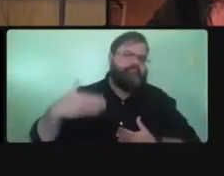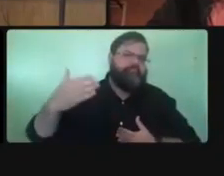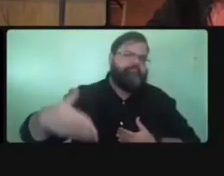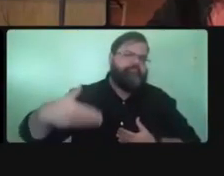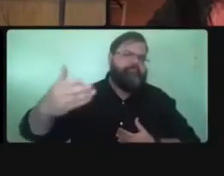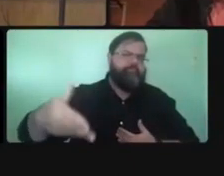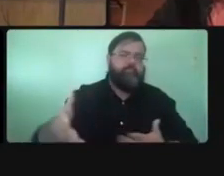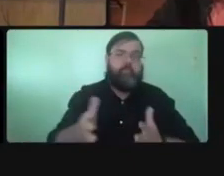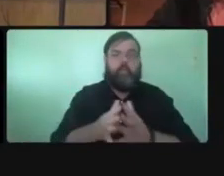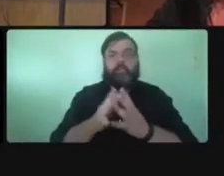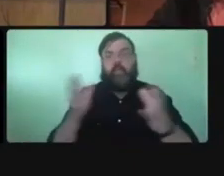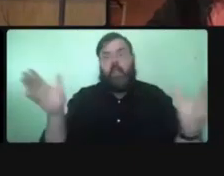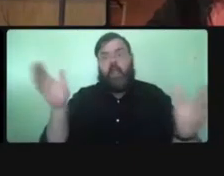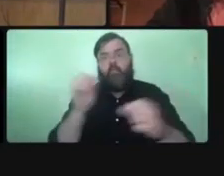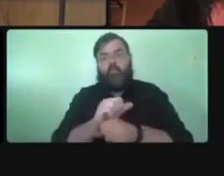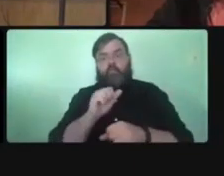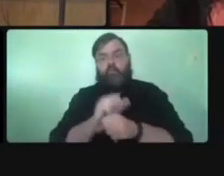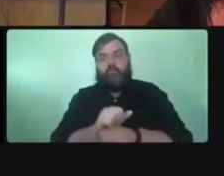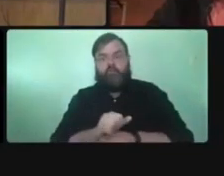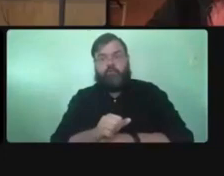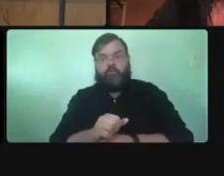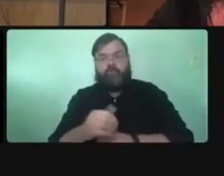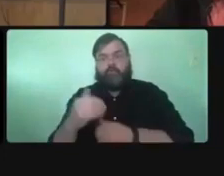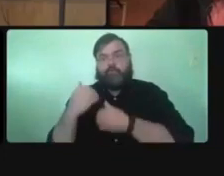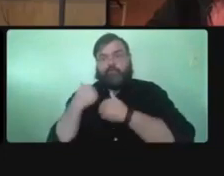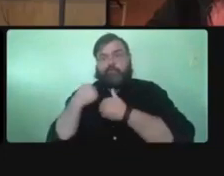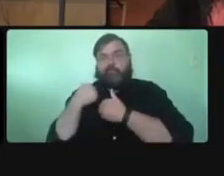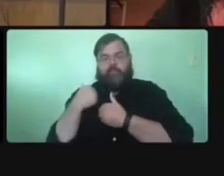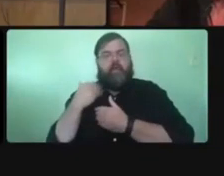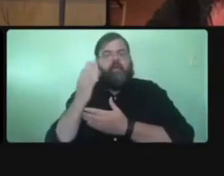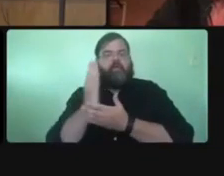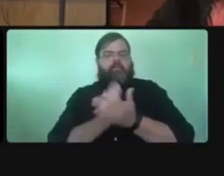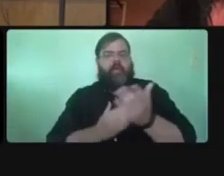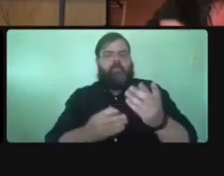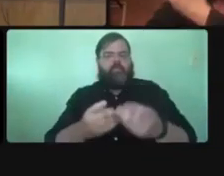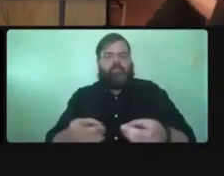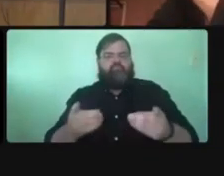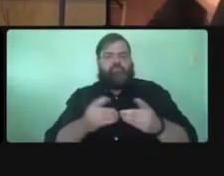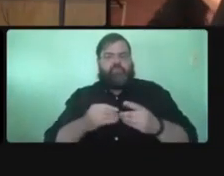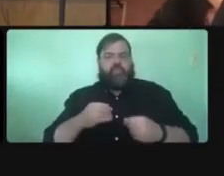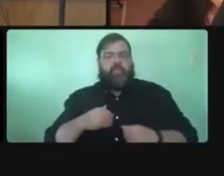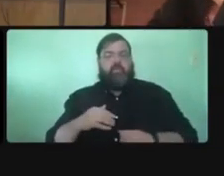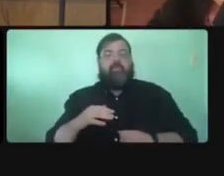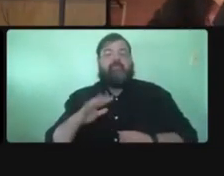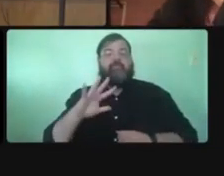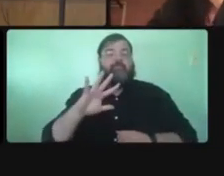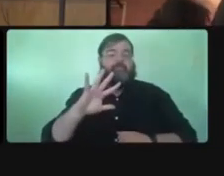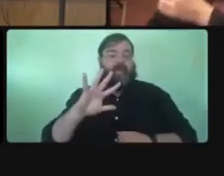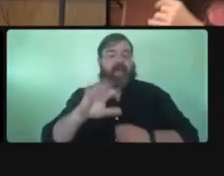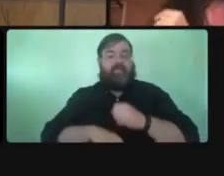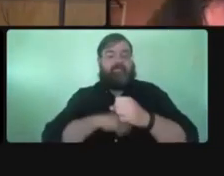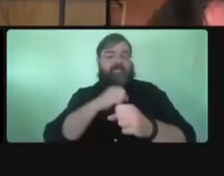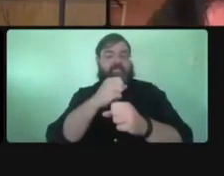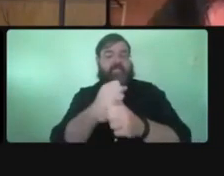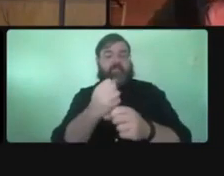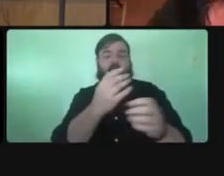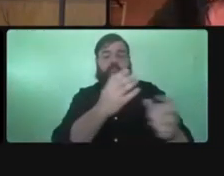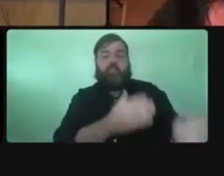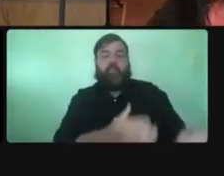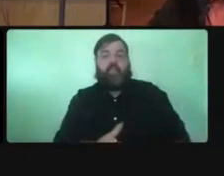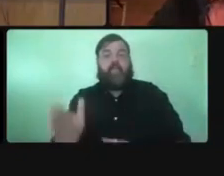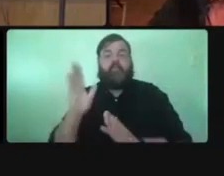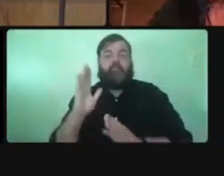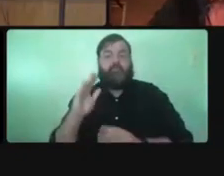uendelee kutupasha kuhusu mambo yanavyoendelea, kwa sababu kwa kweli ninajua kuwa una kazi nyingi sana.